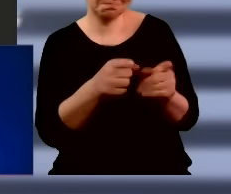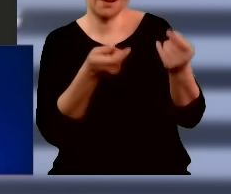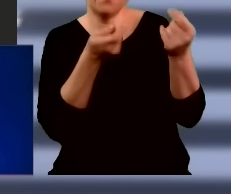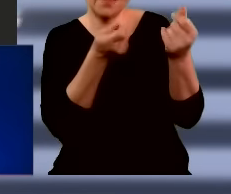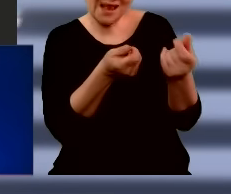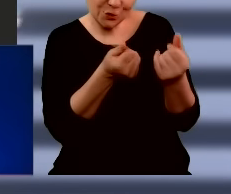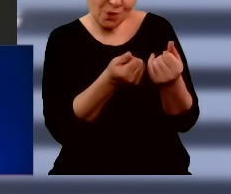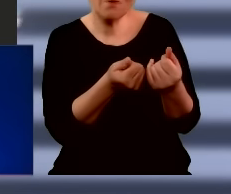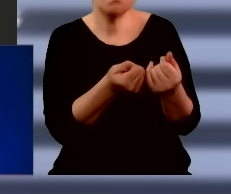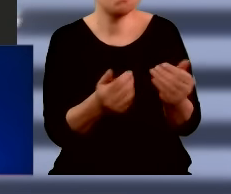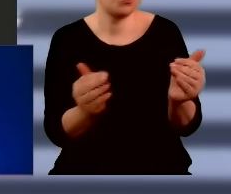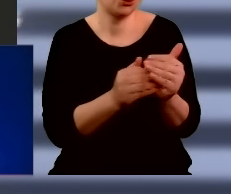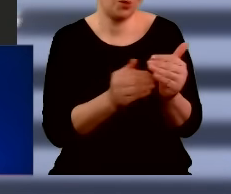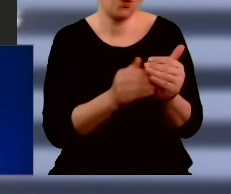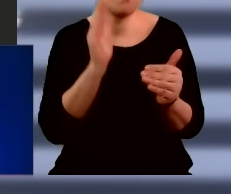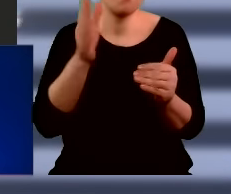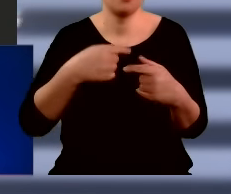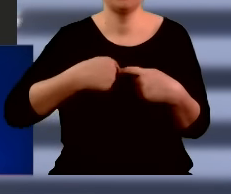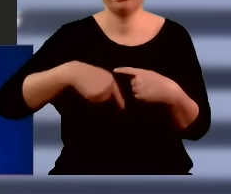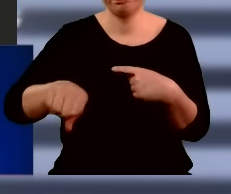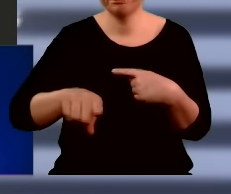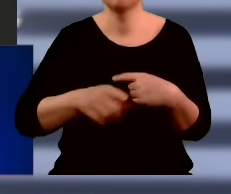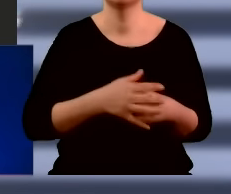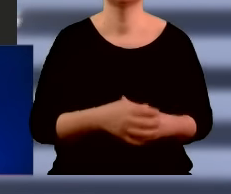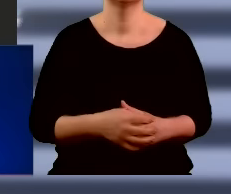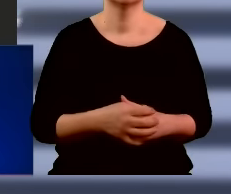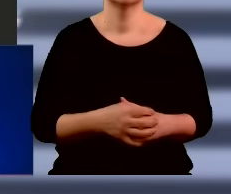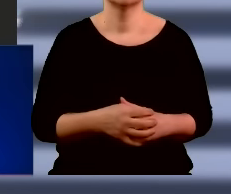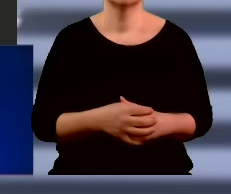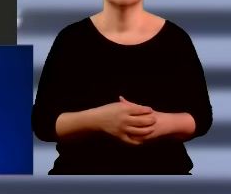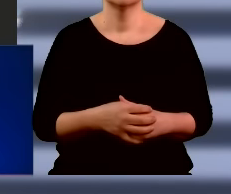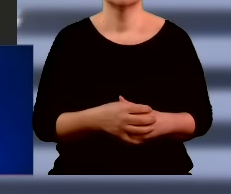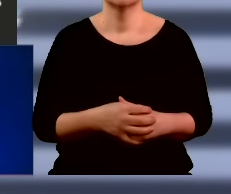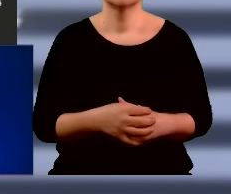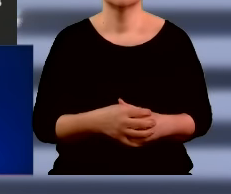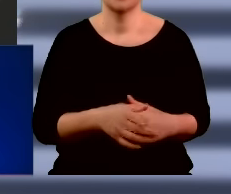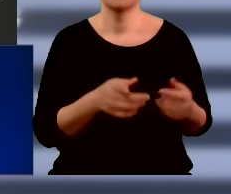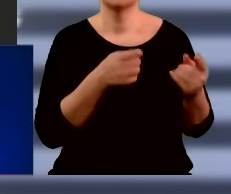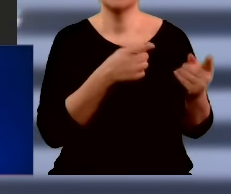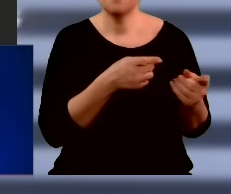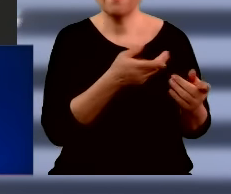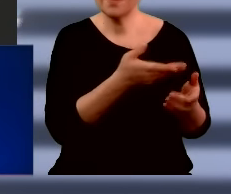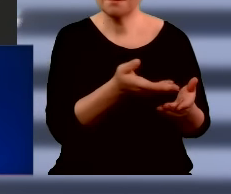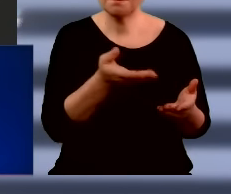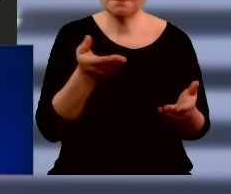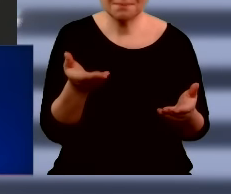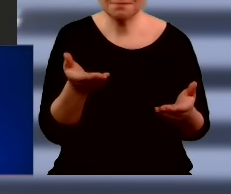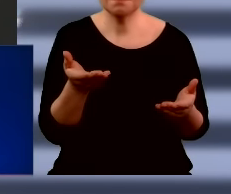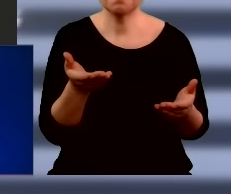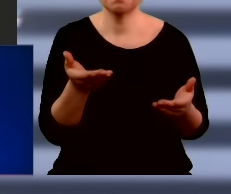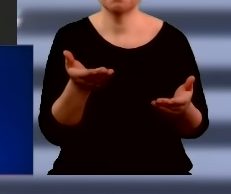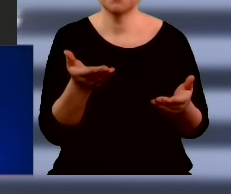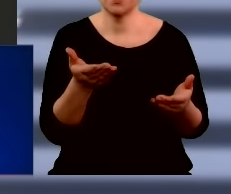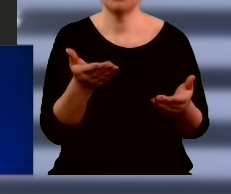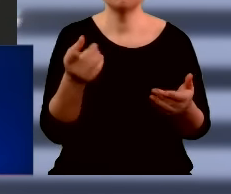nam ono potrzebne i będzie w najbliższych tygodniach i miesiącach potrzebne. Namawiam też państwa do